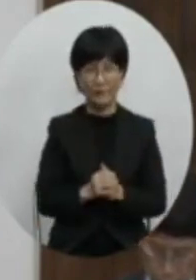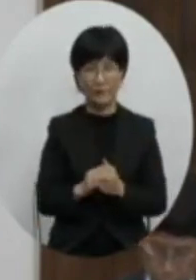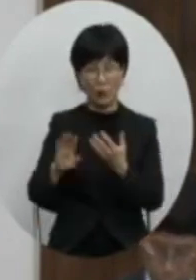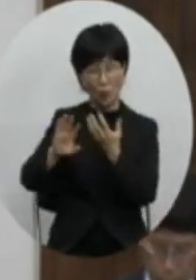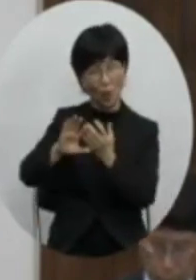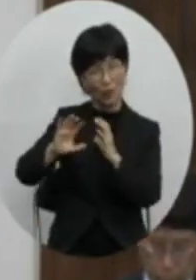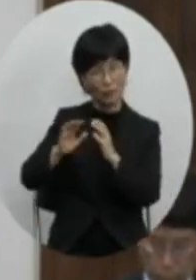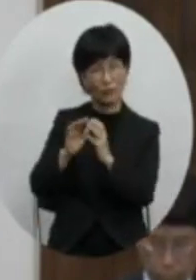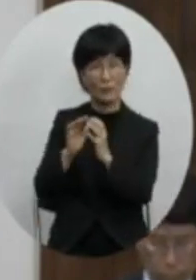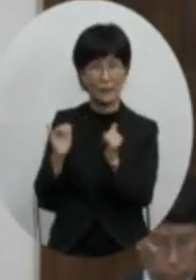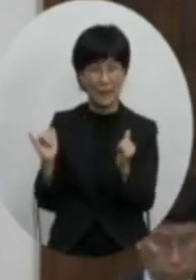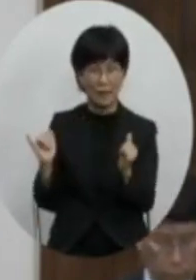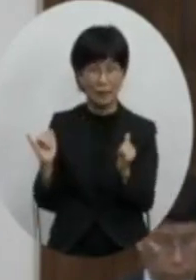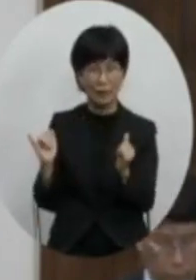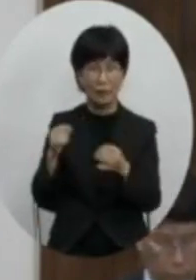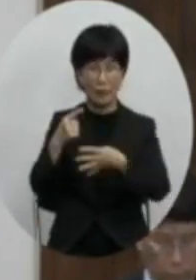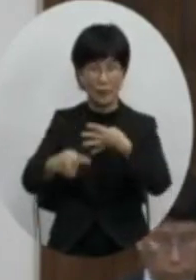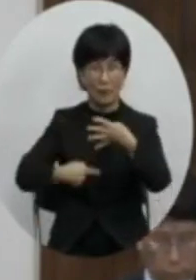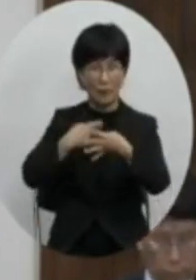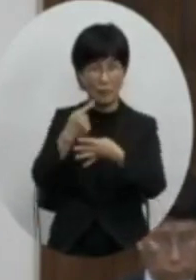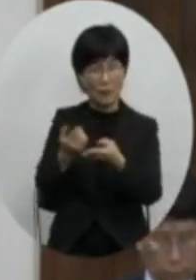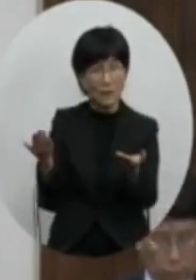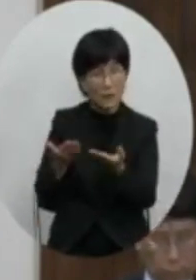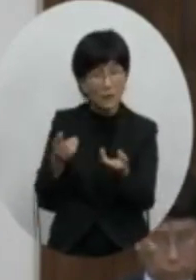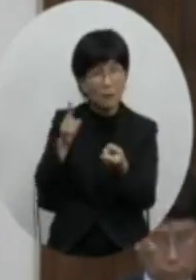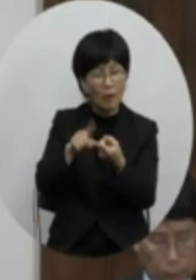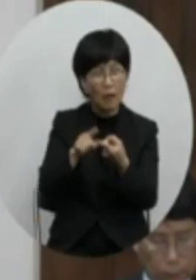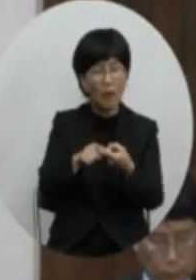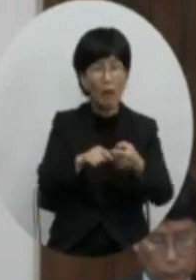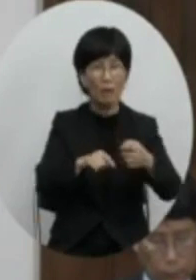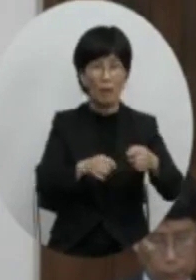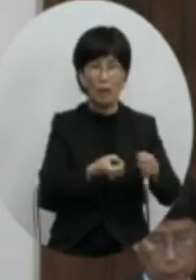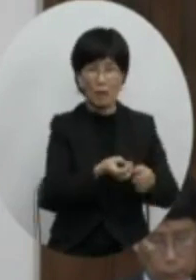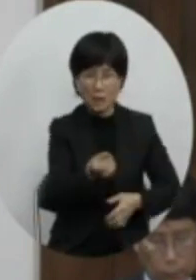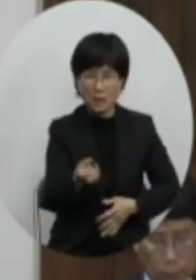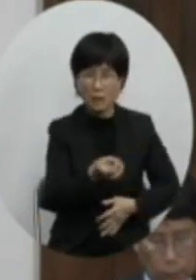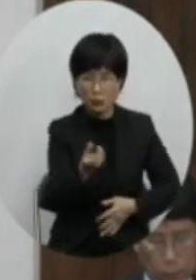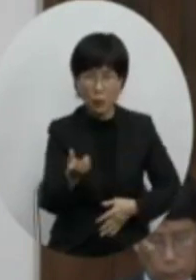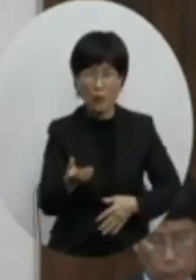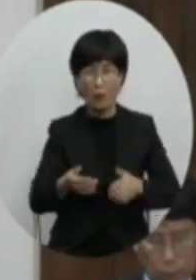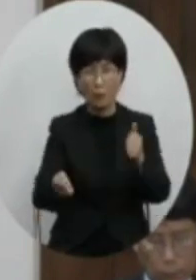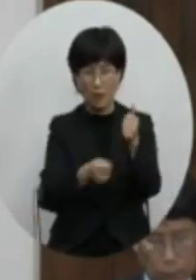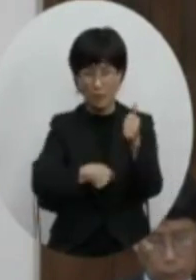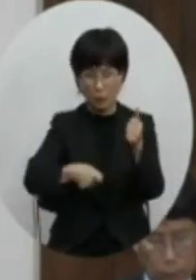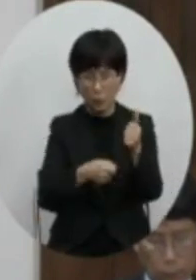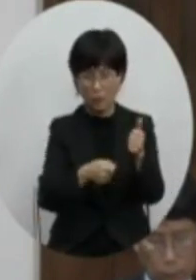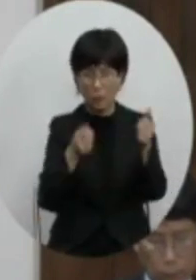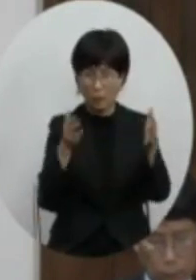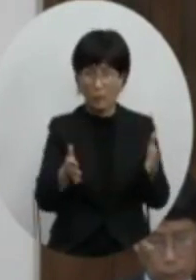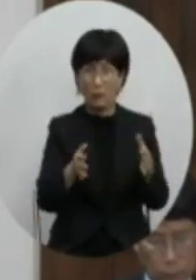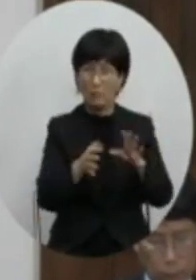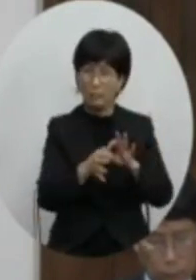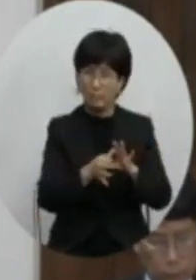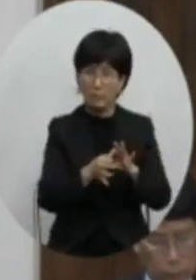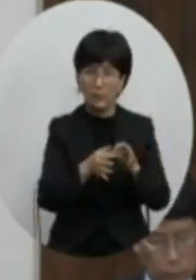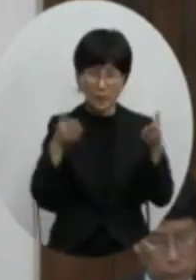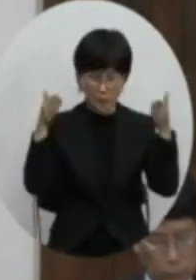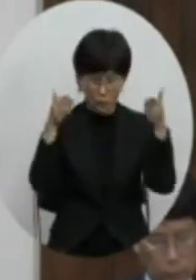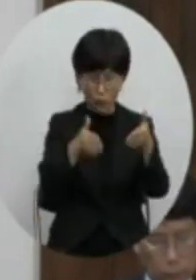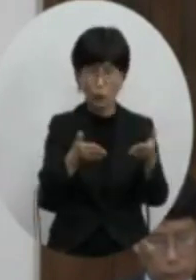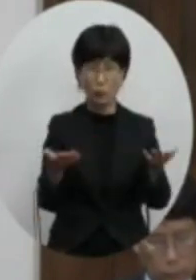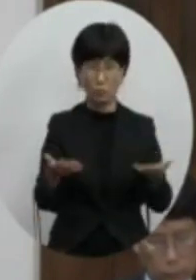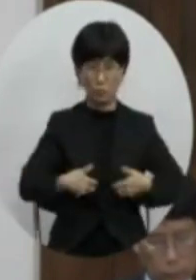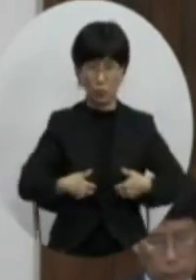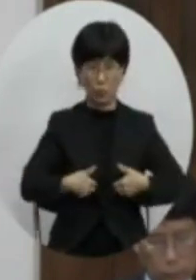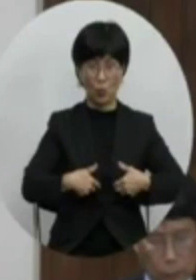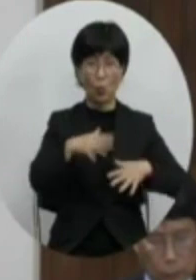외국인 계절 근로자 제도는 파종기와 수확기 등 일손이 단기적으로 집중적으로 필요한